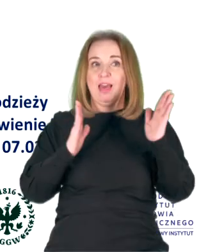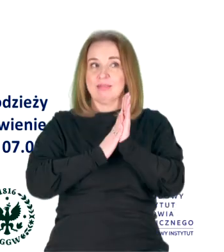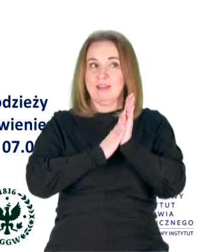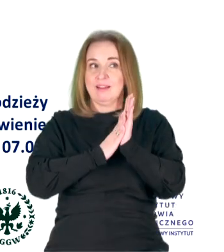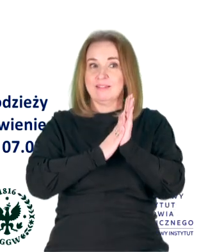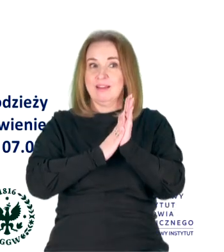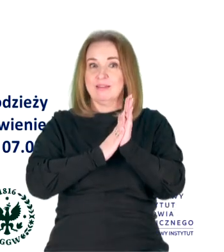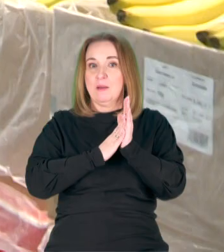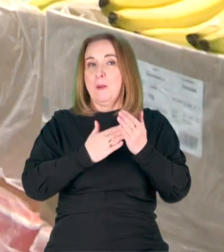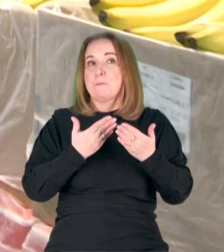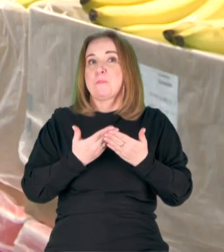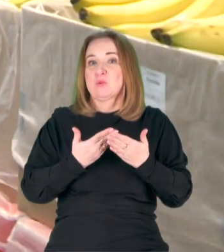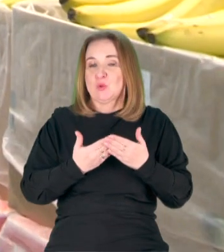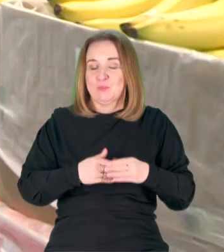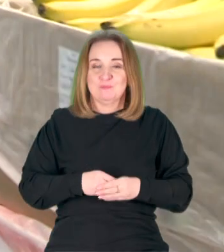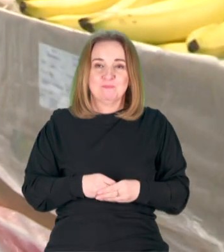Moc etykiety.